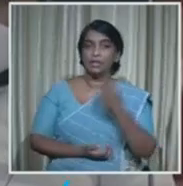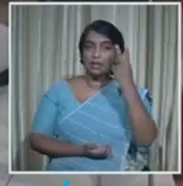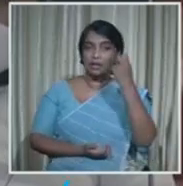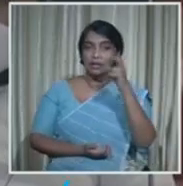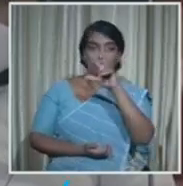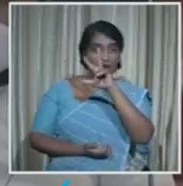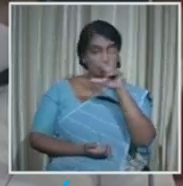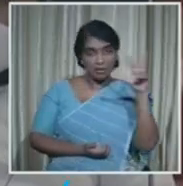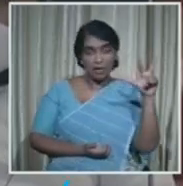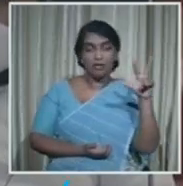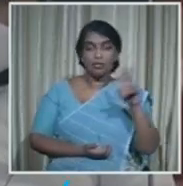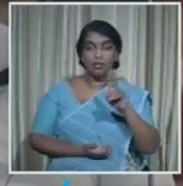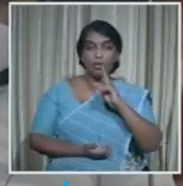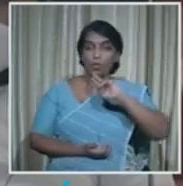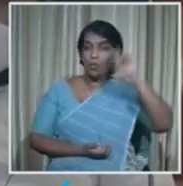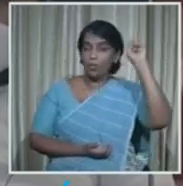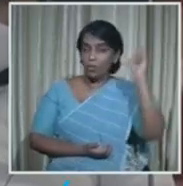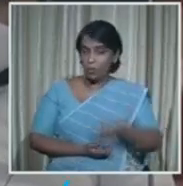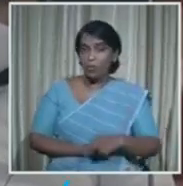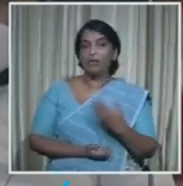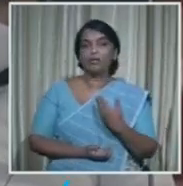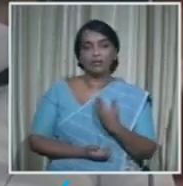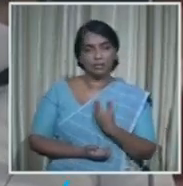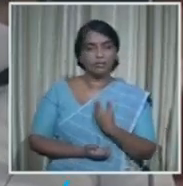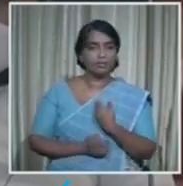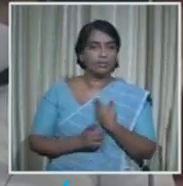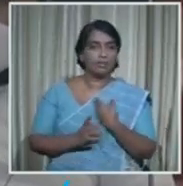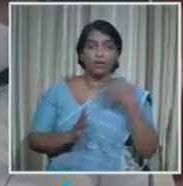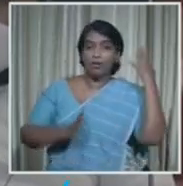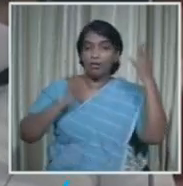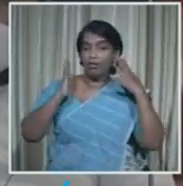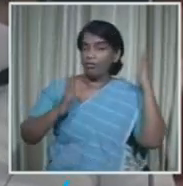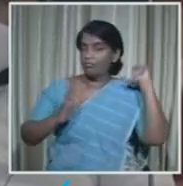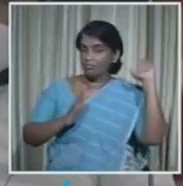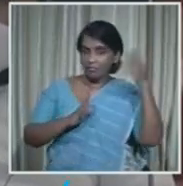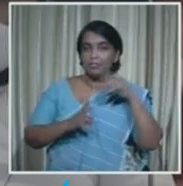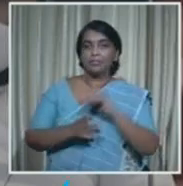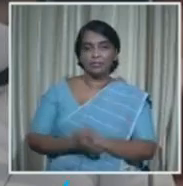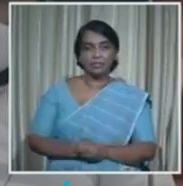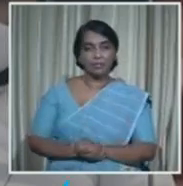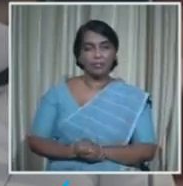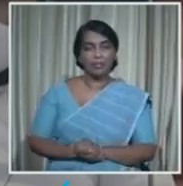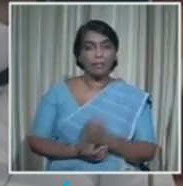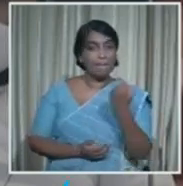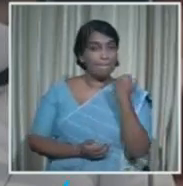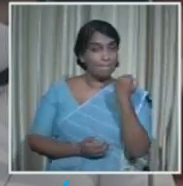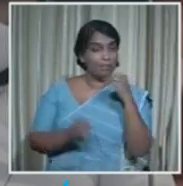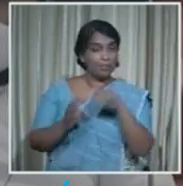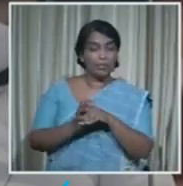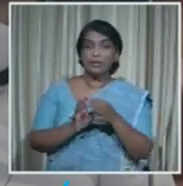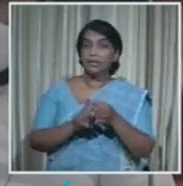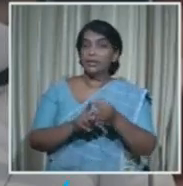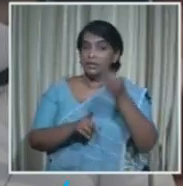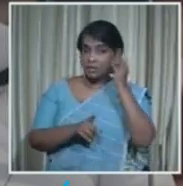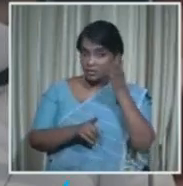2018 ඓතිහාසික ජයග්‍රහණයක් ලෝක ඉතිහාසයේ බලේ ඉන්න